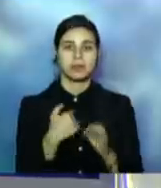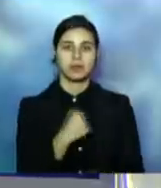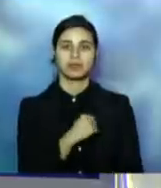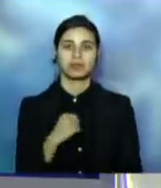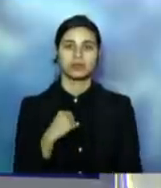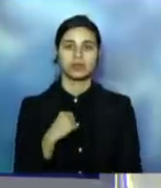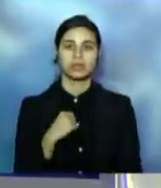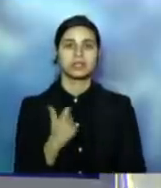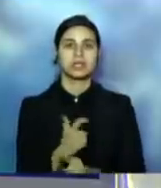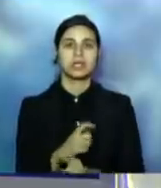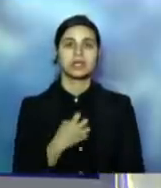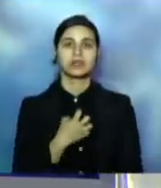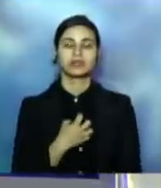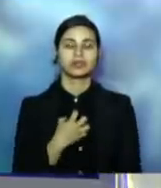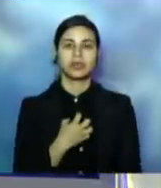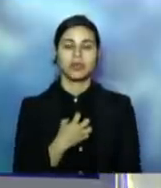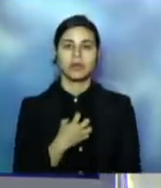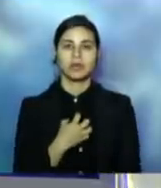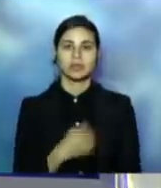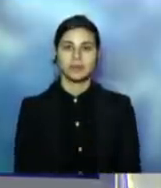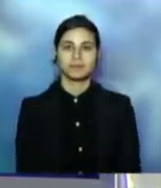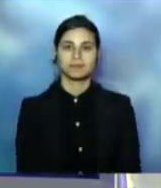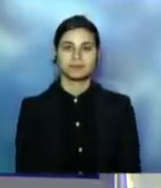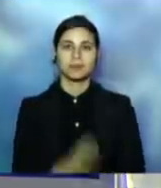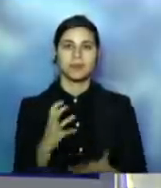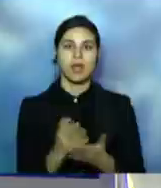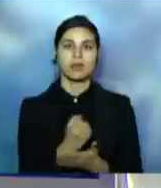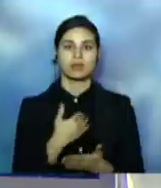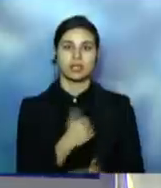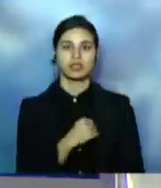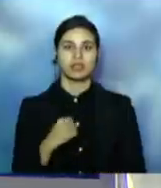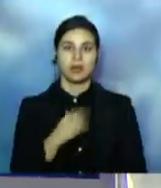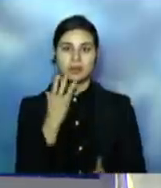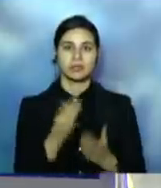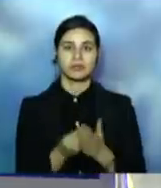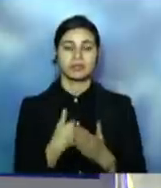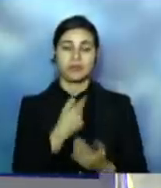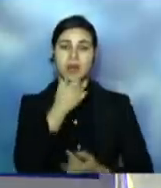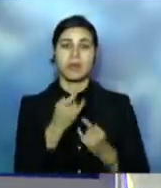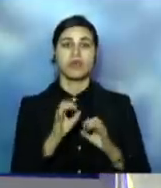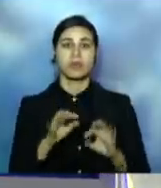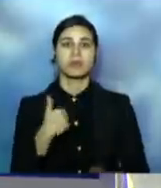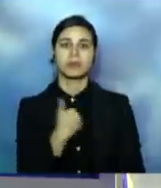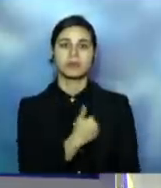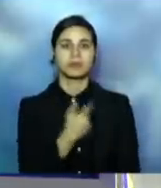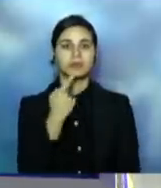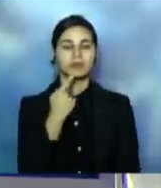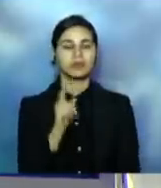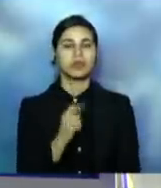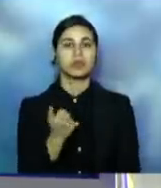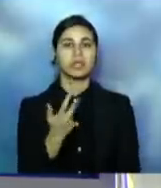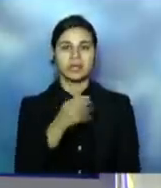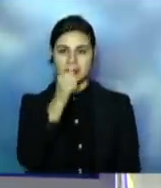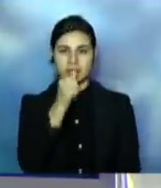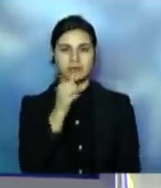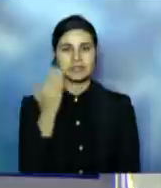მე მიუსადაგე ძალიან მნიშვნელოვანი აღმოჩენა ჩემთვის. მე მაყურებელს უნდა გავუმხილო, რომ რამდენიმე